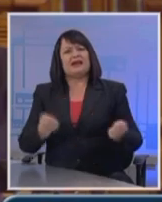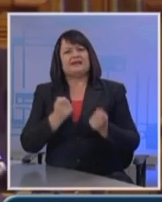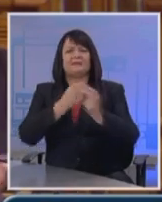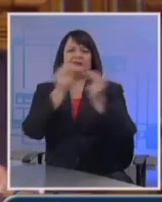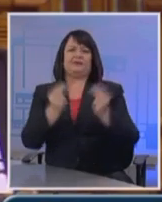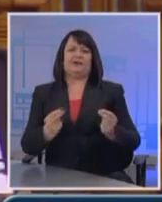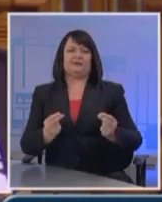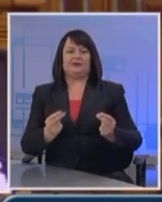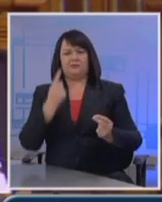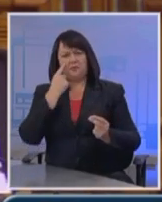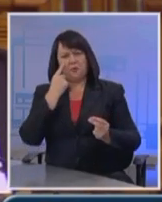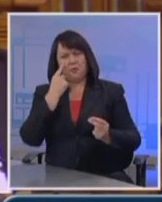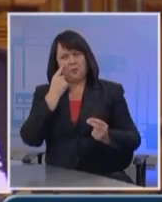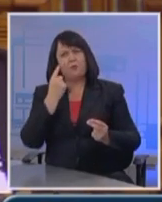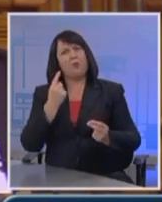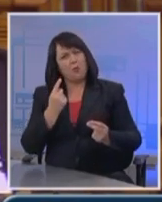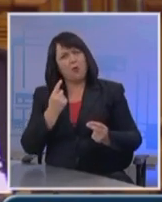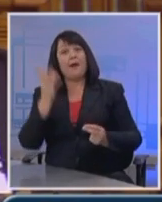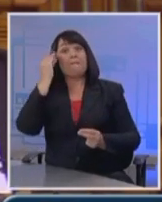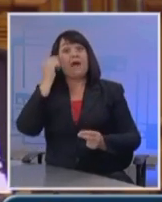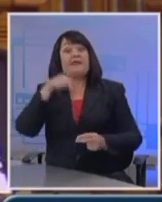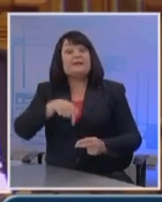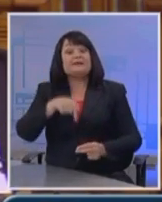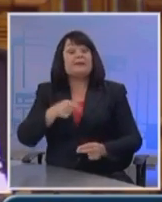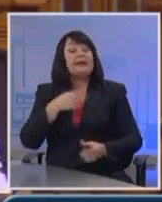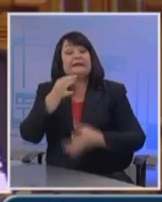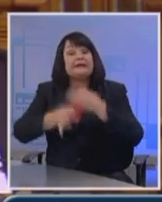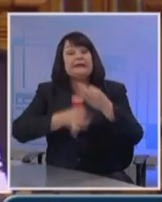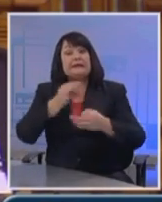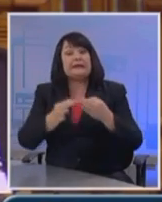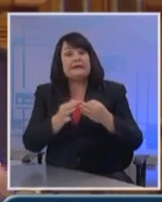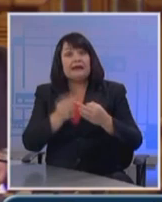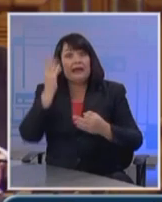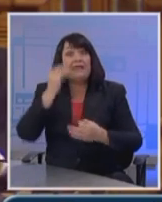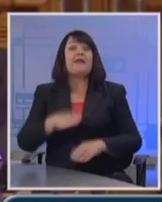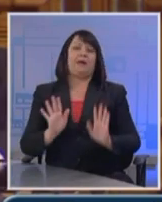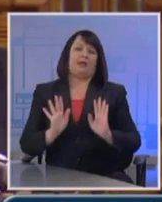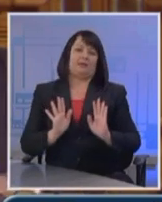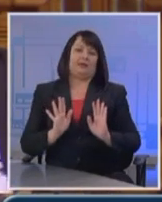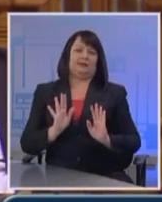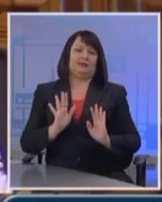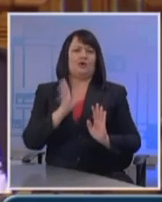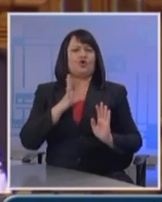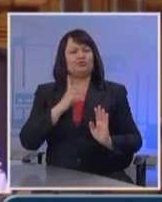συμπεράσματα. Και για αυτά που μάθαμε σήμερα και για αυτά που δεν μάθαμε.